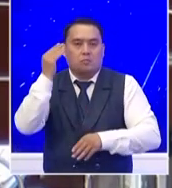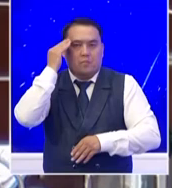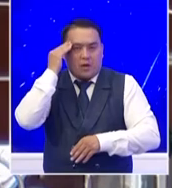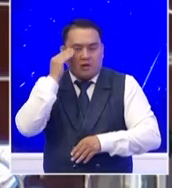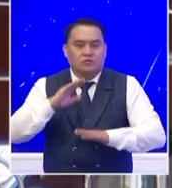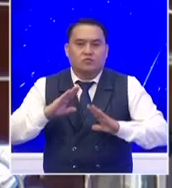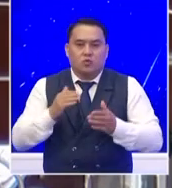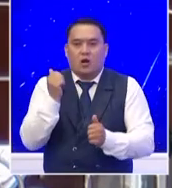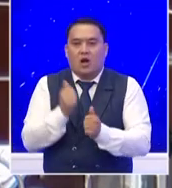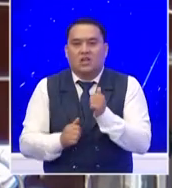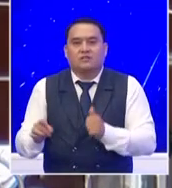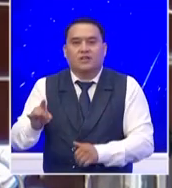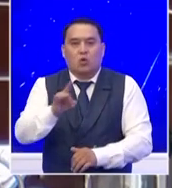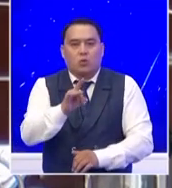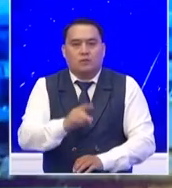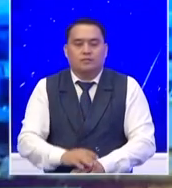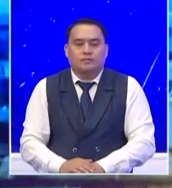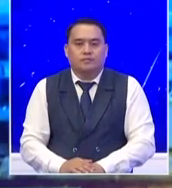учетом ситуации каждого региона.